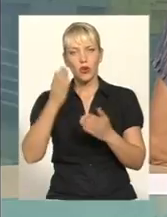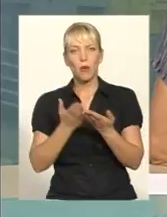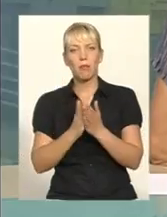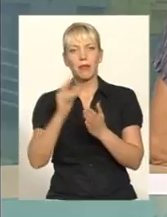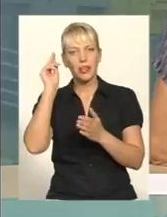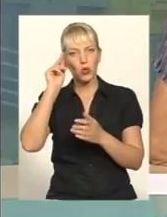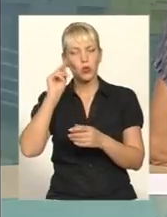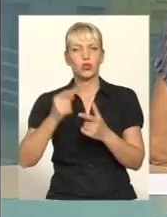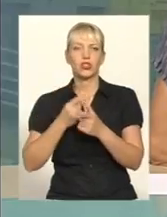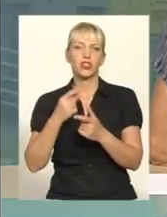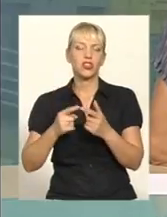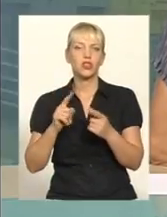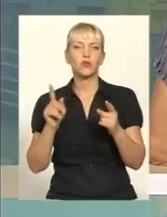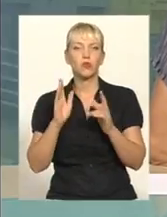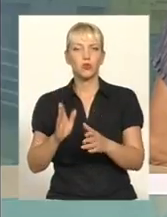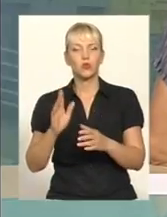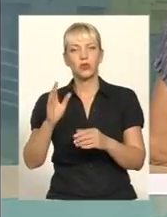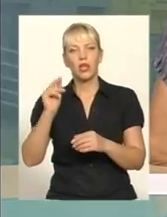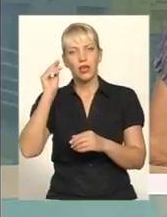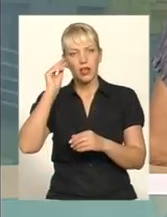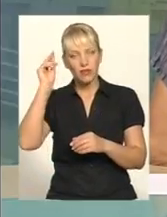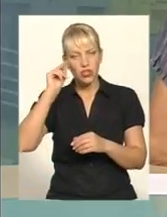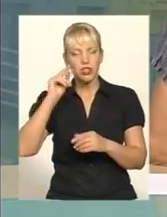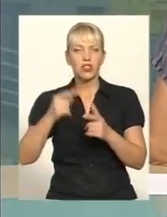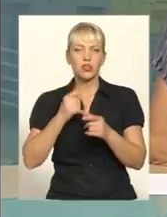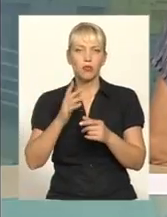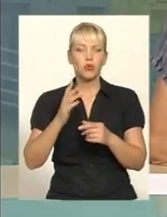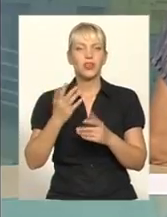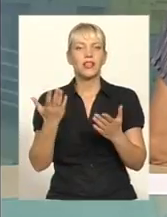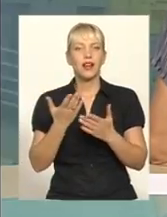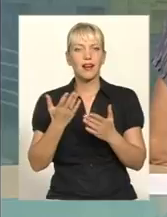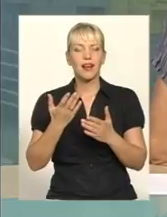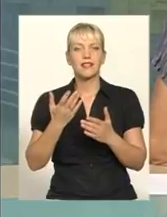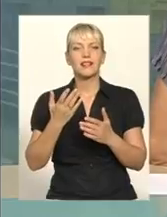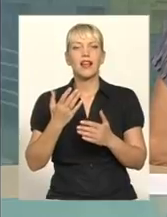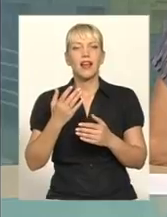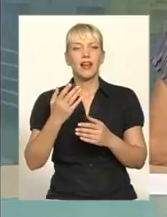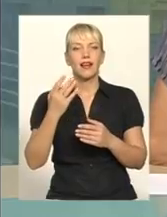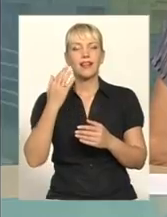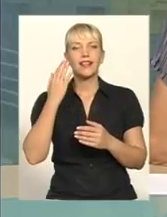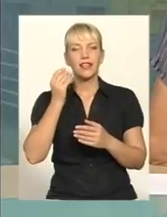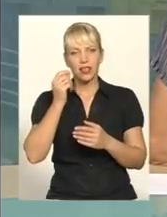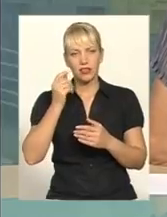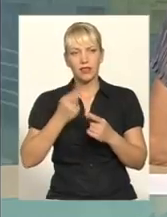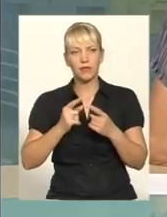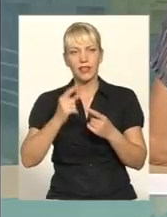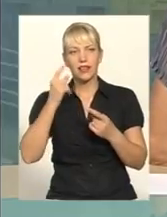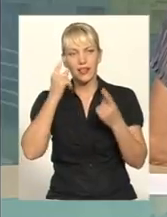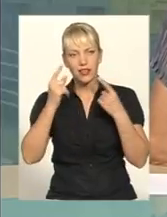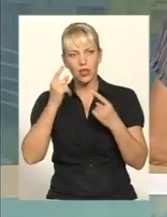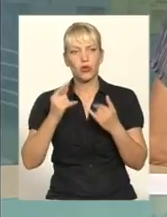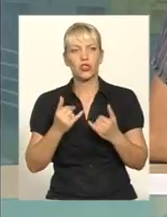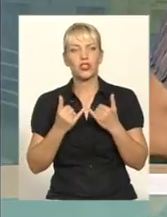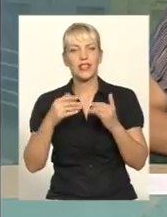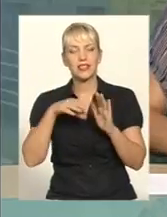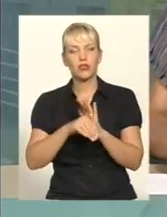і чи з'явиться ідеологічна складова у викладанні різноманітних предметів для наших школярів.